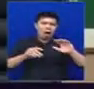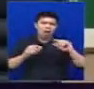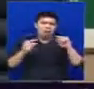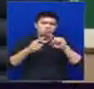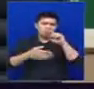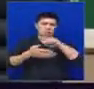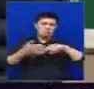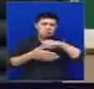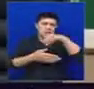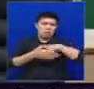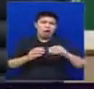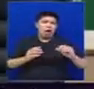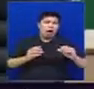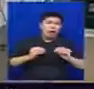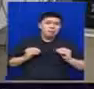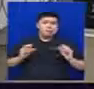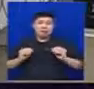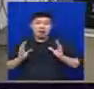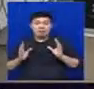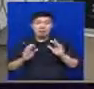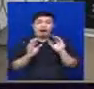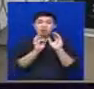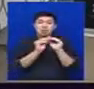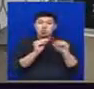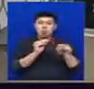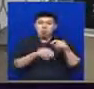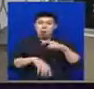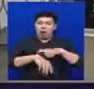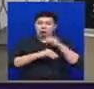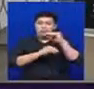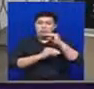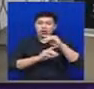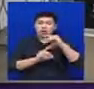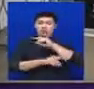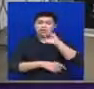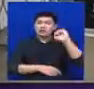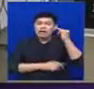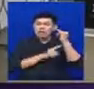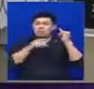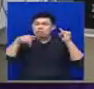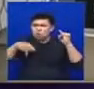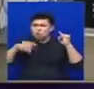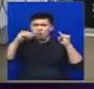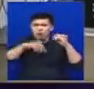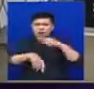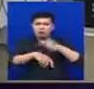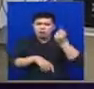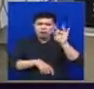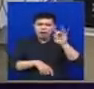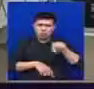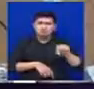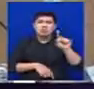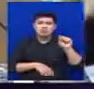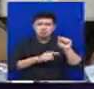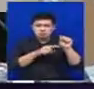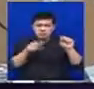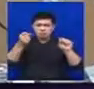ประชามติว่าที่ประชุมได้กำหนดเวลาการออกอากาศใหม่จากเดิมทุกวันจันทร์และพุธเวลา 18:20 น